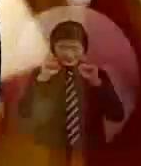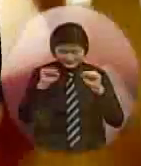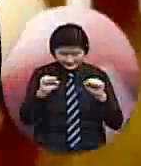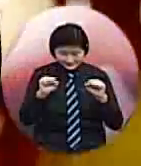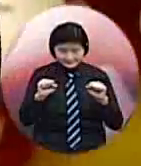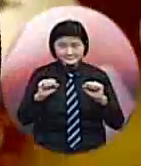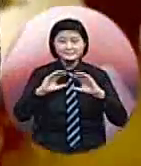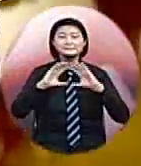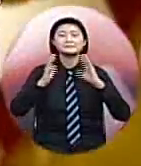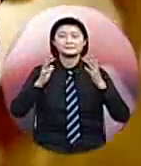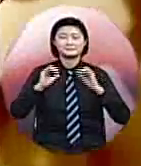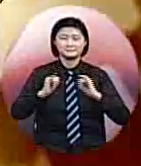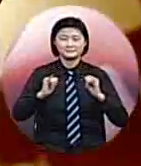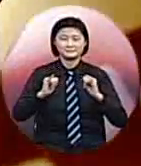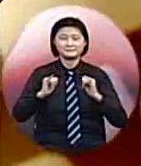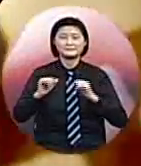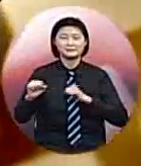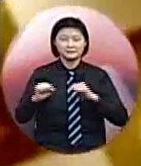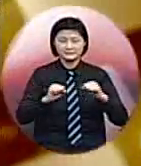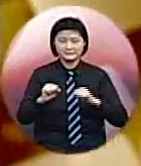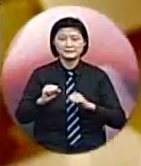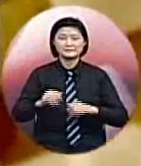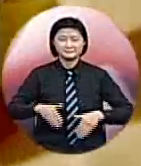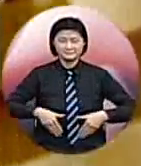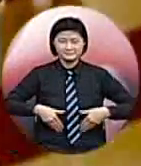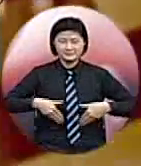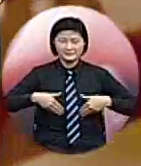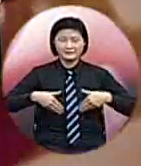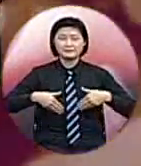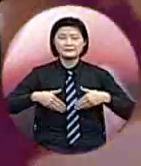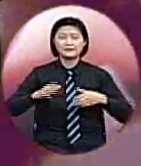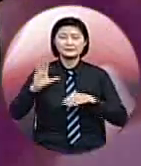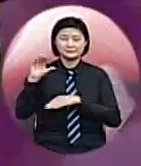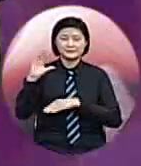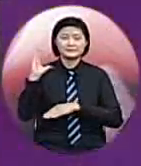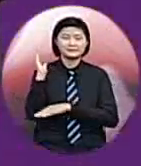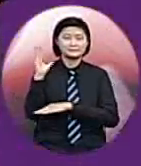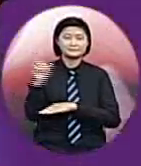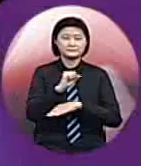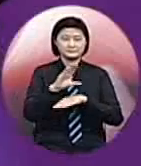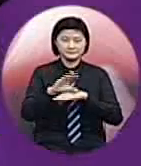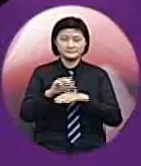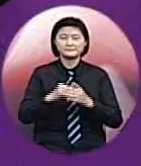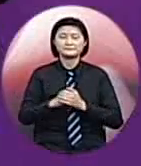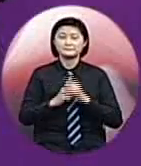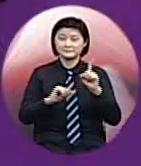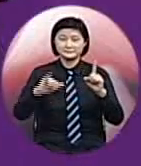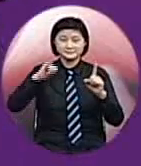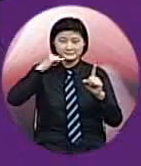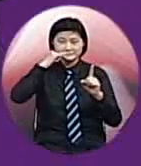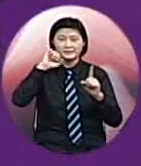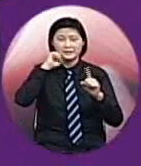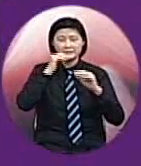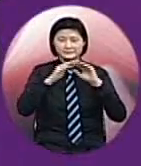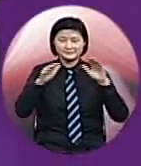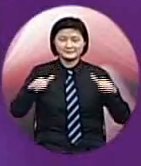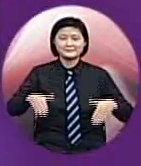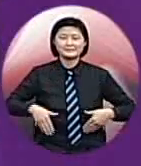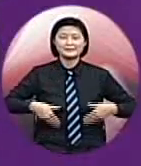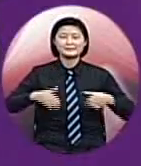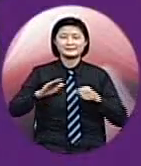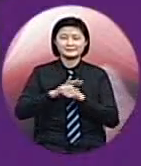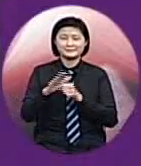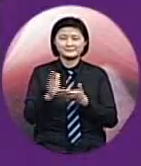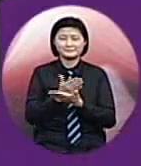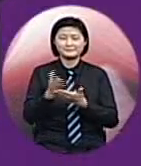안녕하세요. 전 국민의 훈훈한 이야기로 진행되는 방송. 네, 전화통으로 어려운 이웃에게